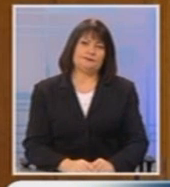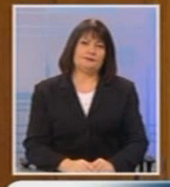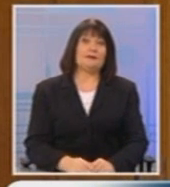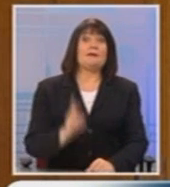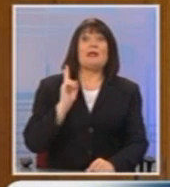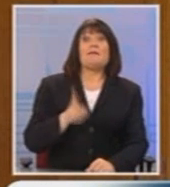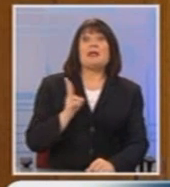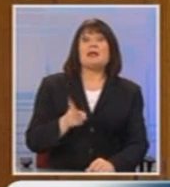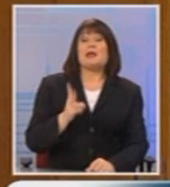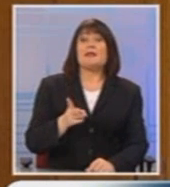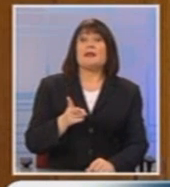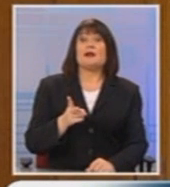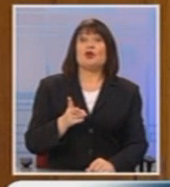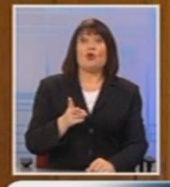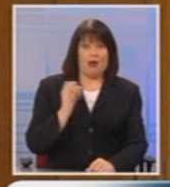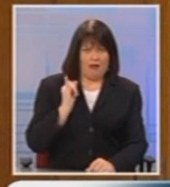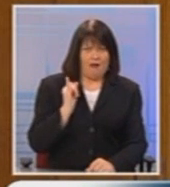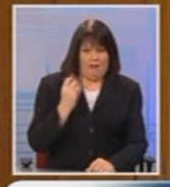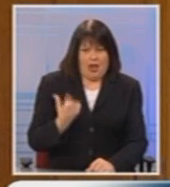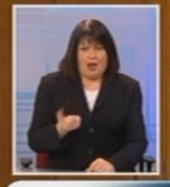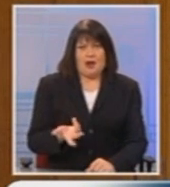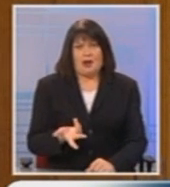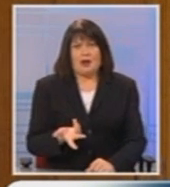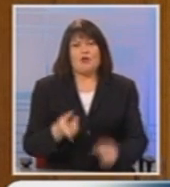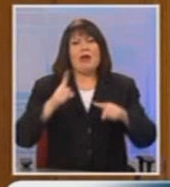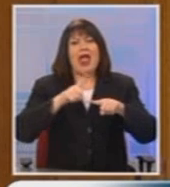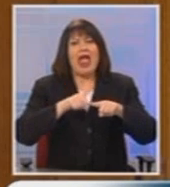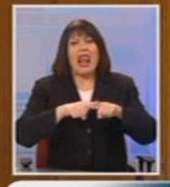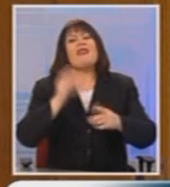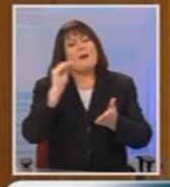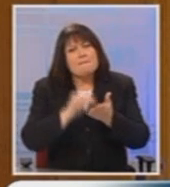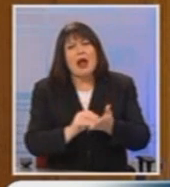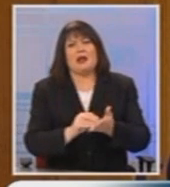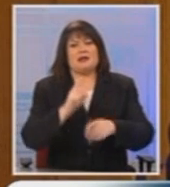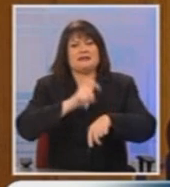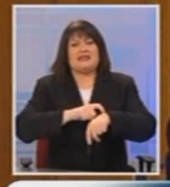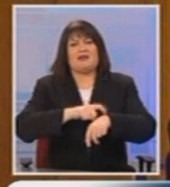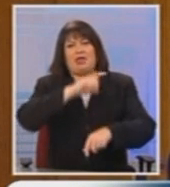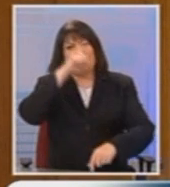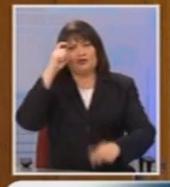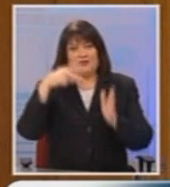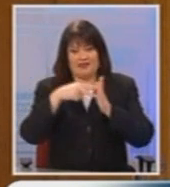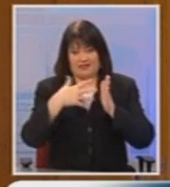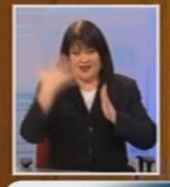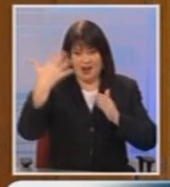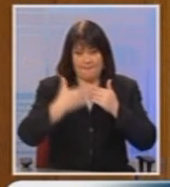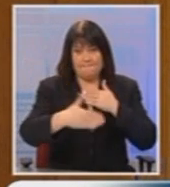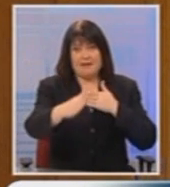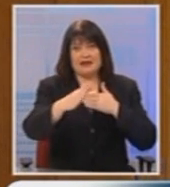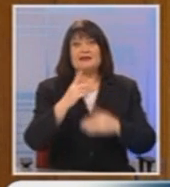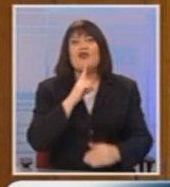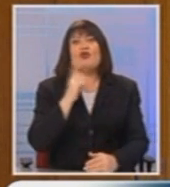κίνδυνος δεν έχει περάσει. Η Ελλάδα είναι στην κόψη ξανά. 2015 μου θυμίζει κάτι